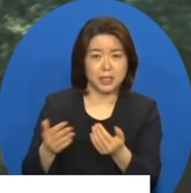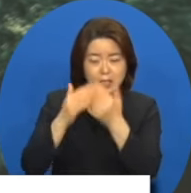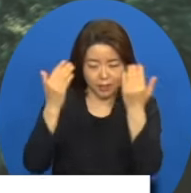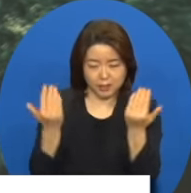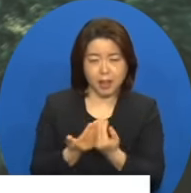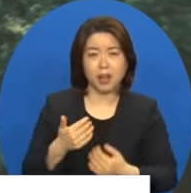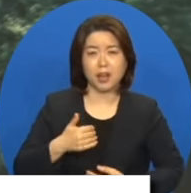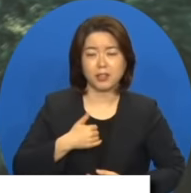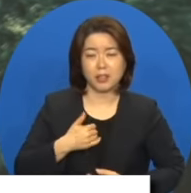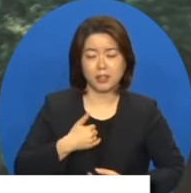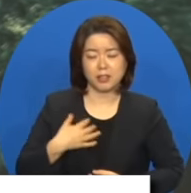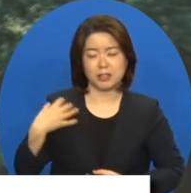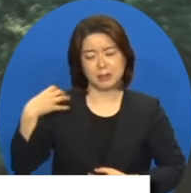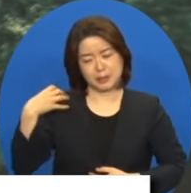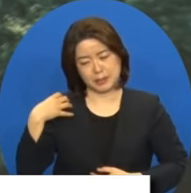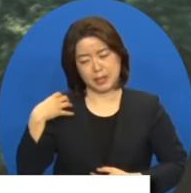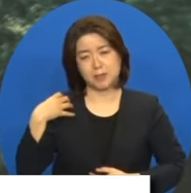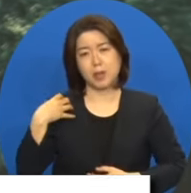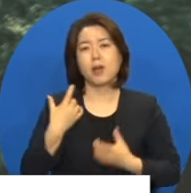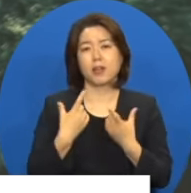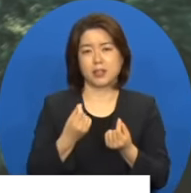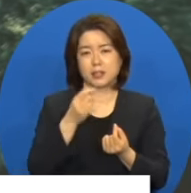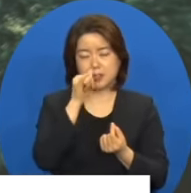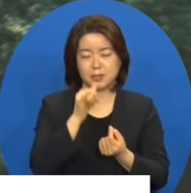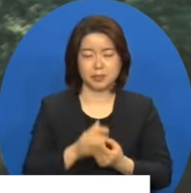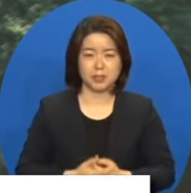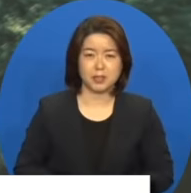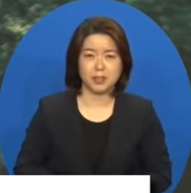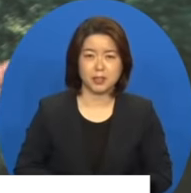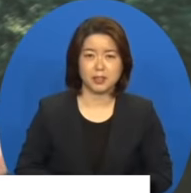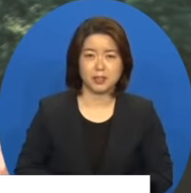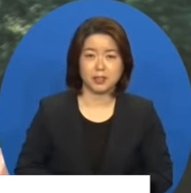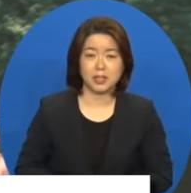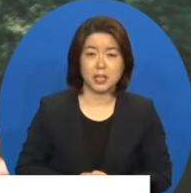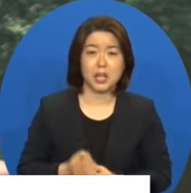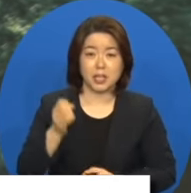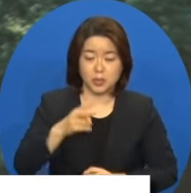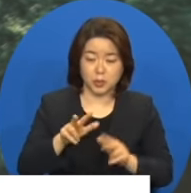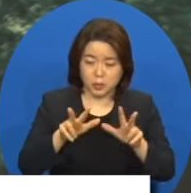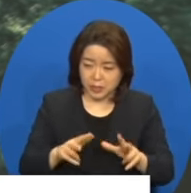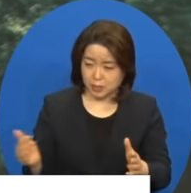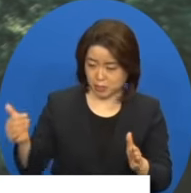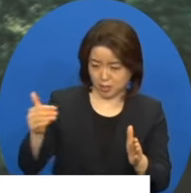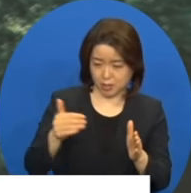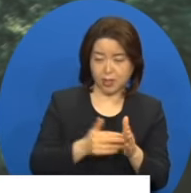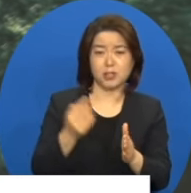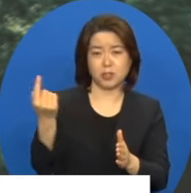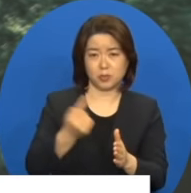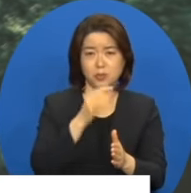저에게는 사명처럼 느껴졌습니다. 그리고 지금까지 온 거예요.